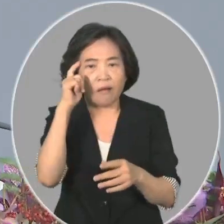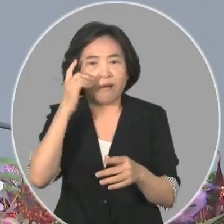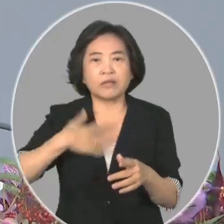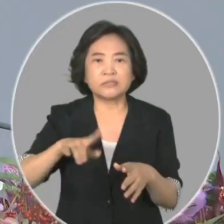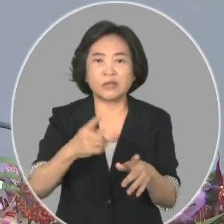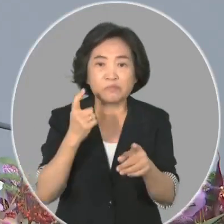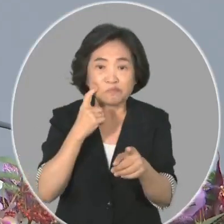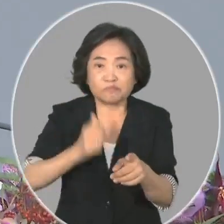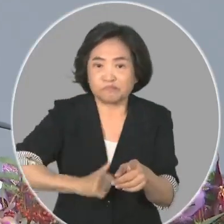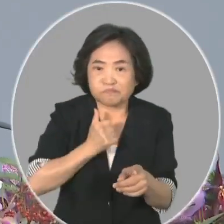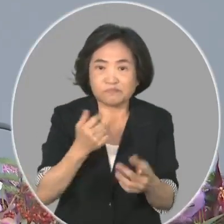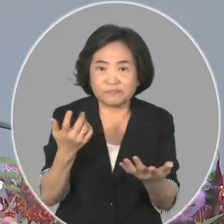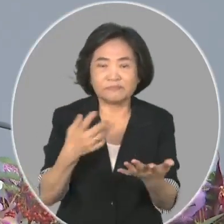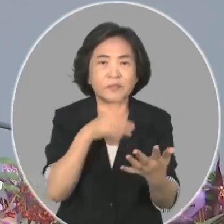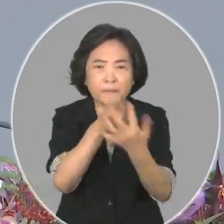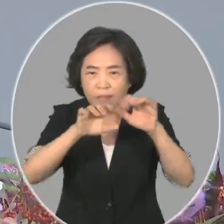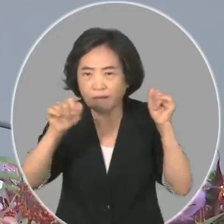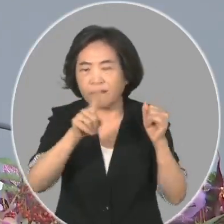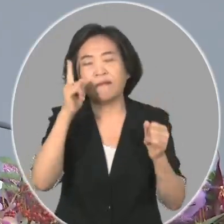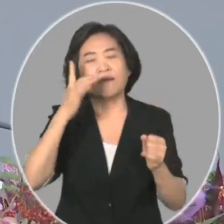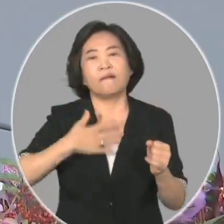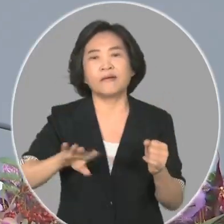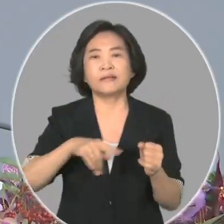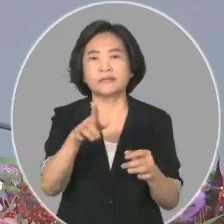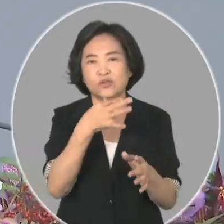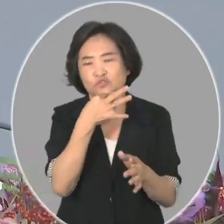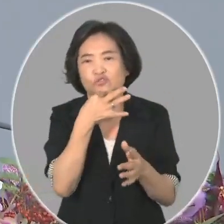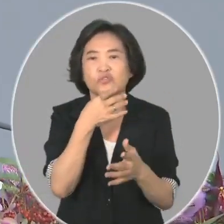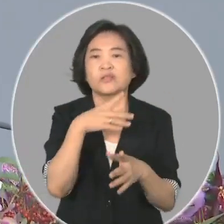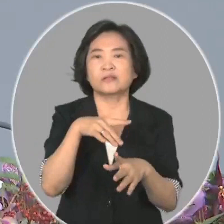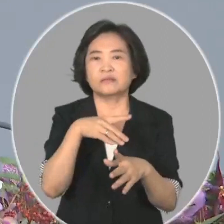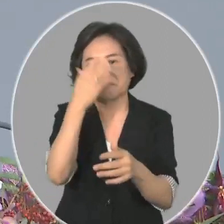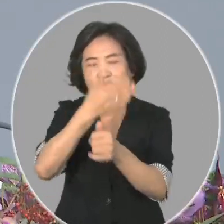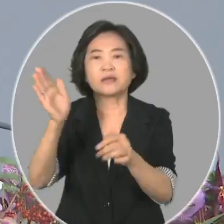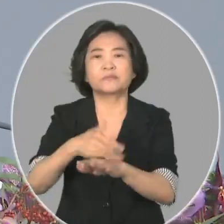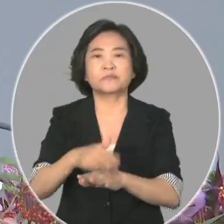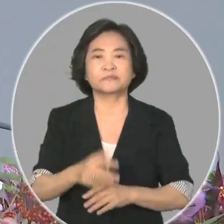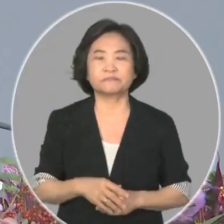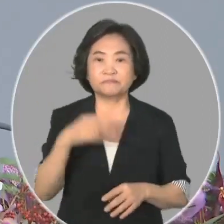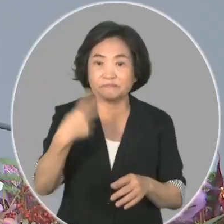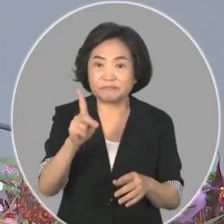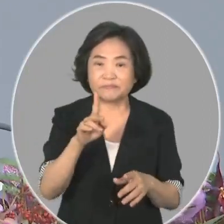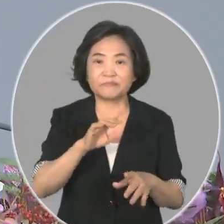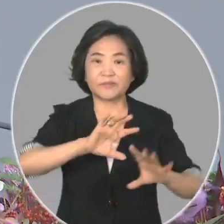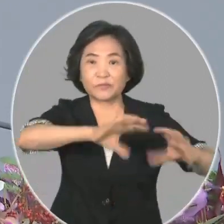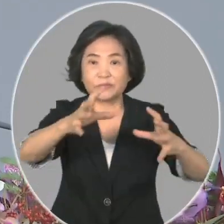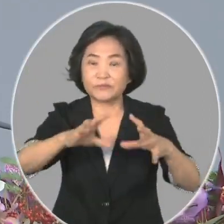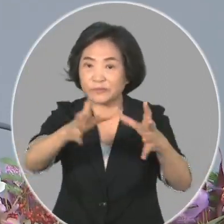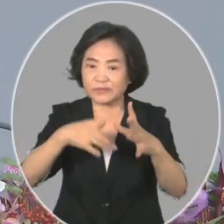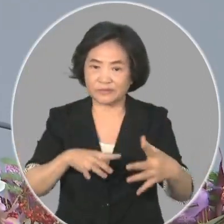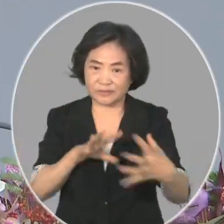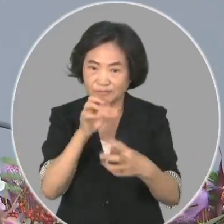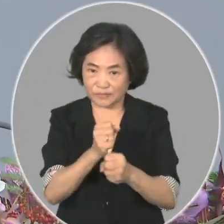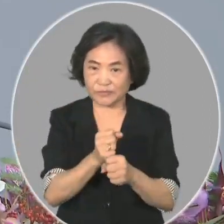讯的真伪，避免资讯战的危险。最后，就是要持续地深化国际合作，跟